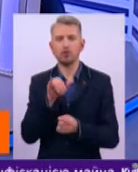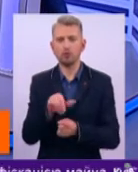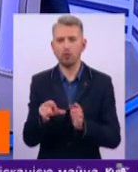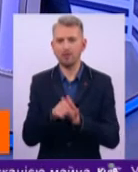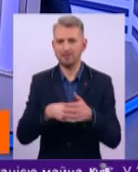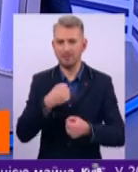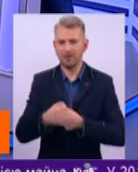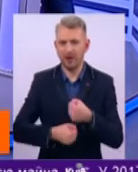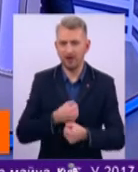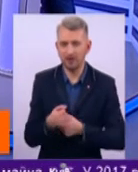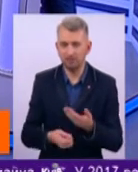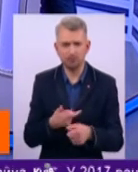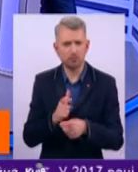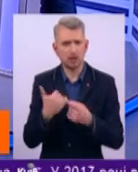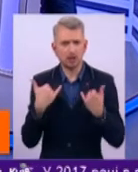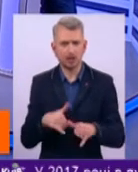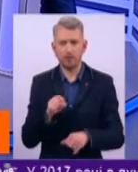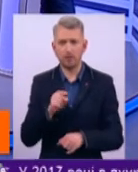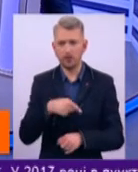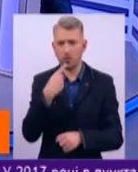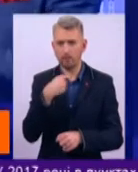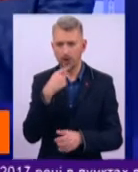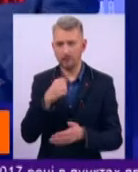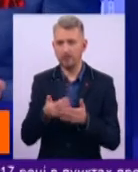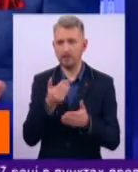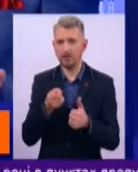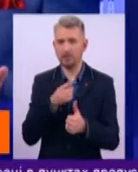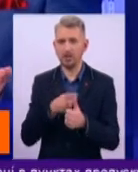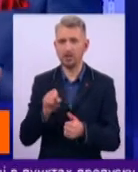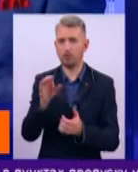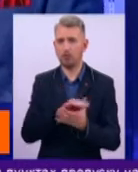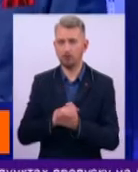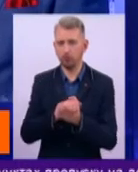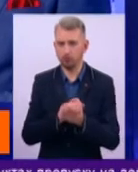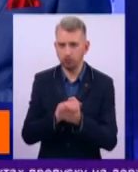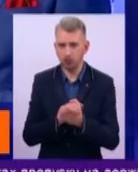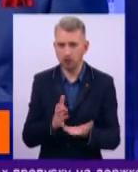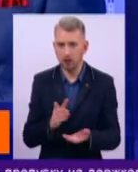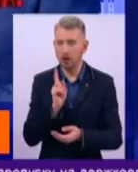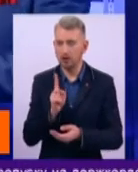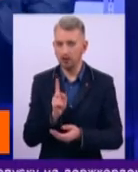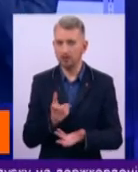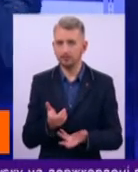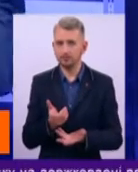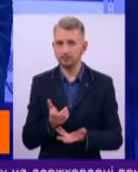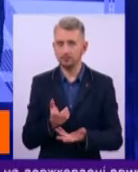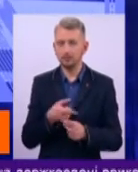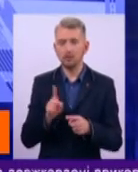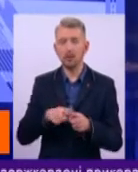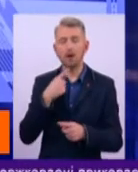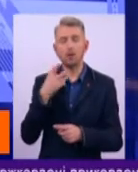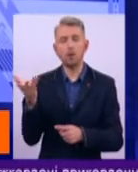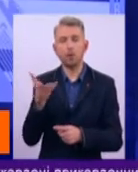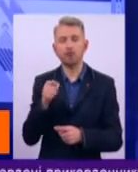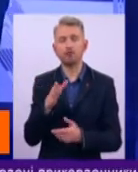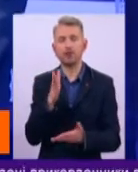Медведєвим. Ну, досить таки дивно, що він говорив від імені Європейського Союзу, але менше з тим, ця доповідь, вона